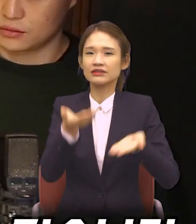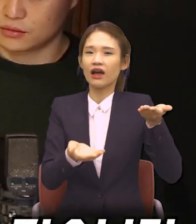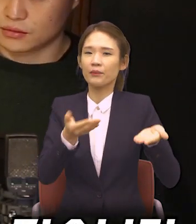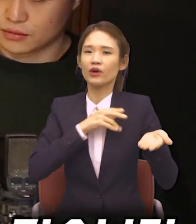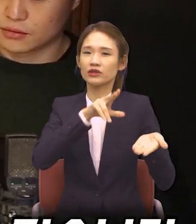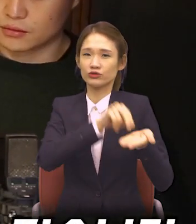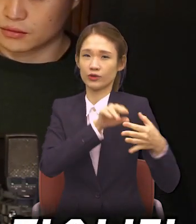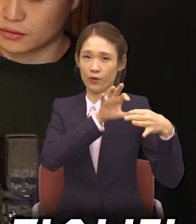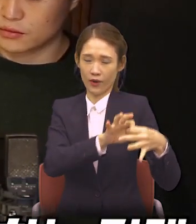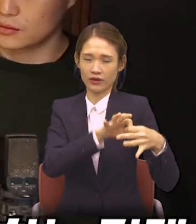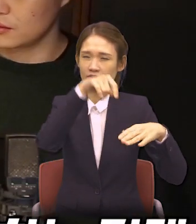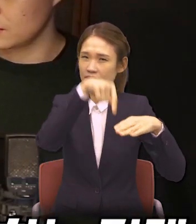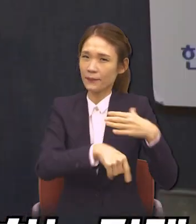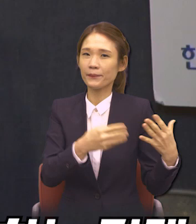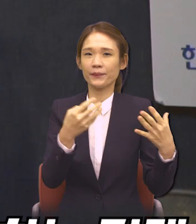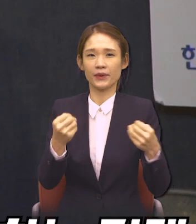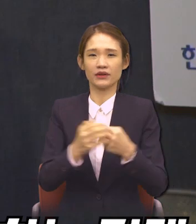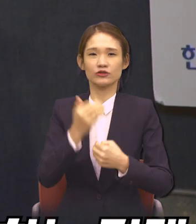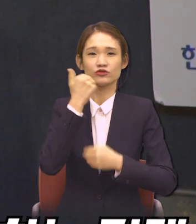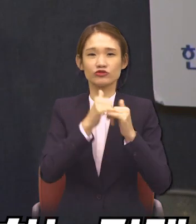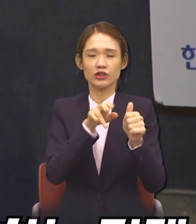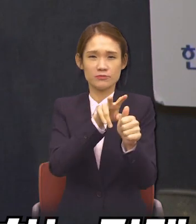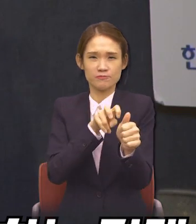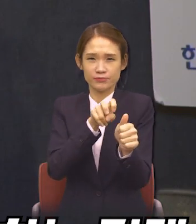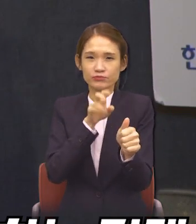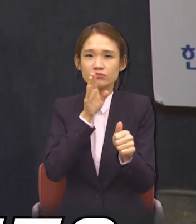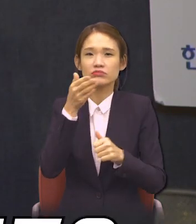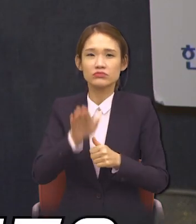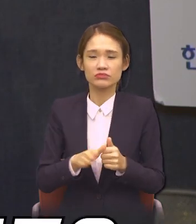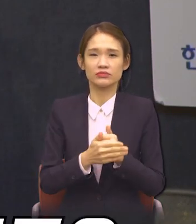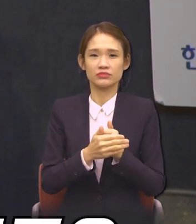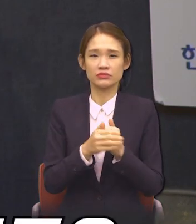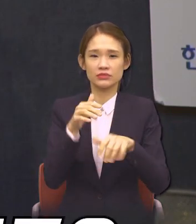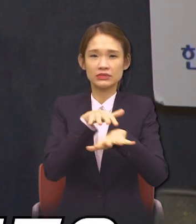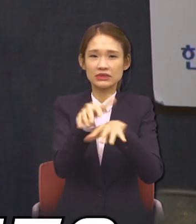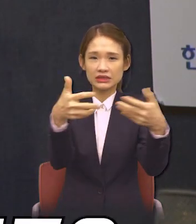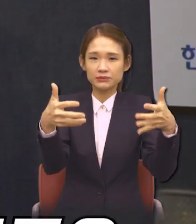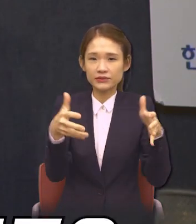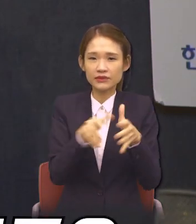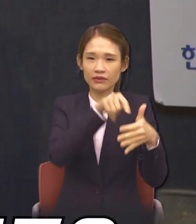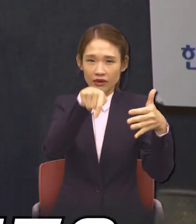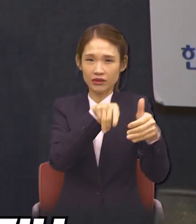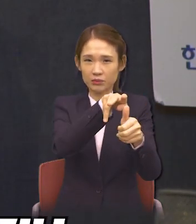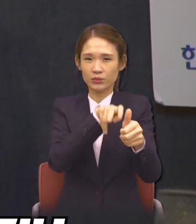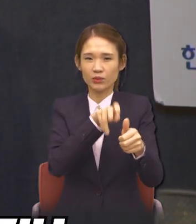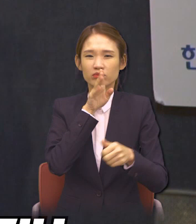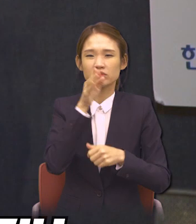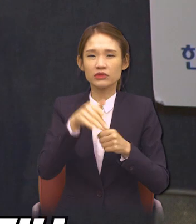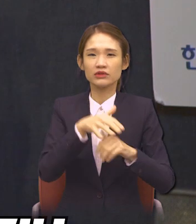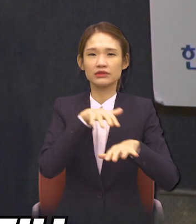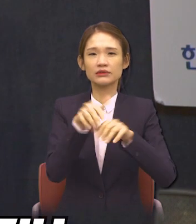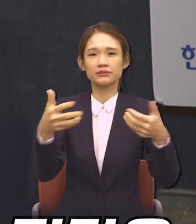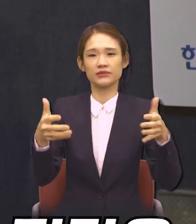이슈랑 좀 관련이 굉장히 깊습니다. 그러니까 누군가를 미워하긴 미워하는 건데 그 집단을 미워하는 거고요. 근데 그